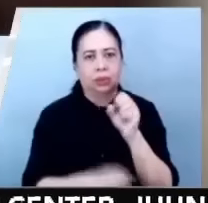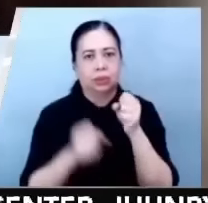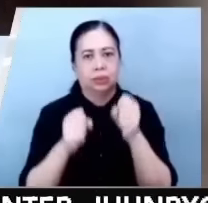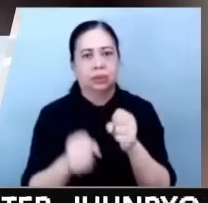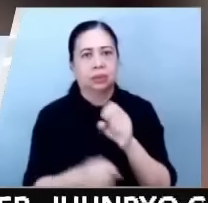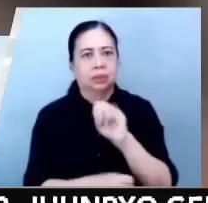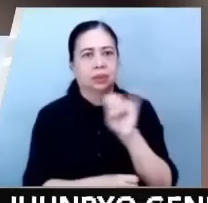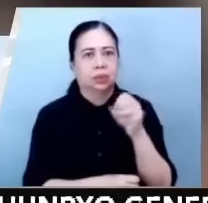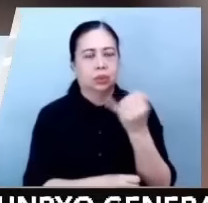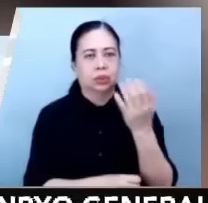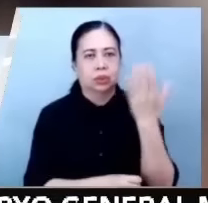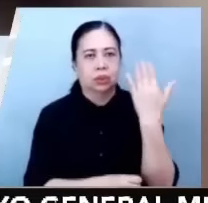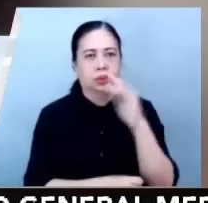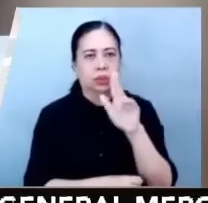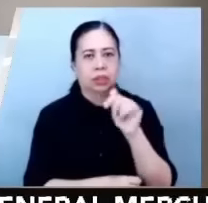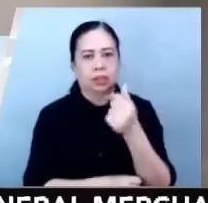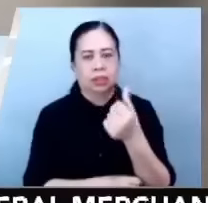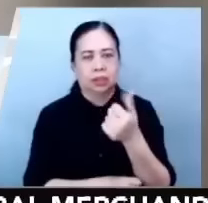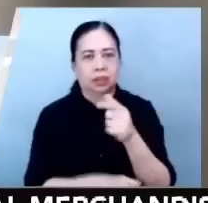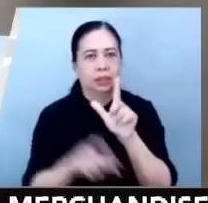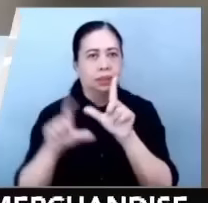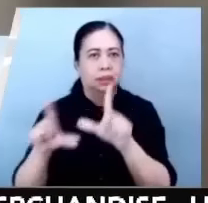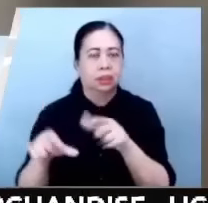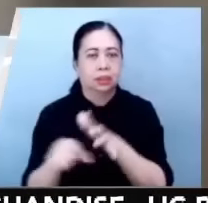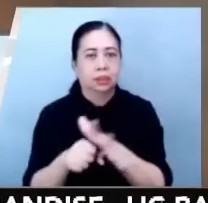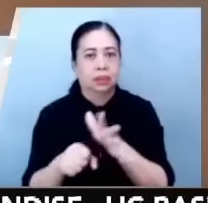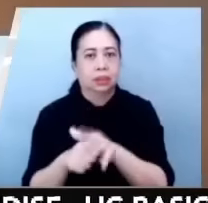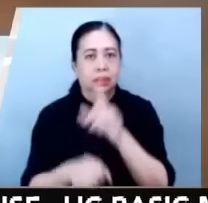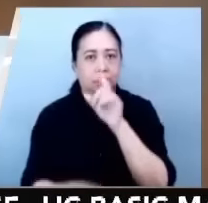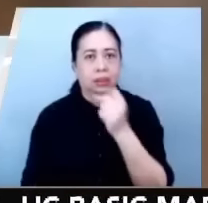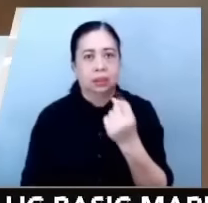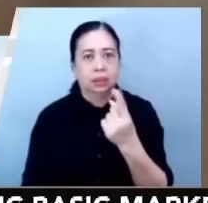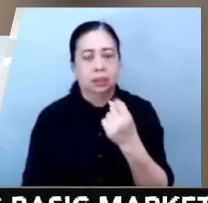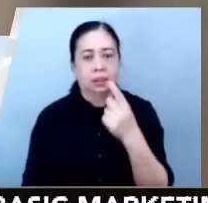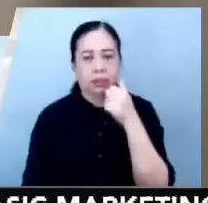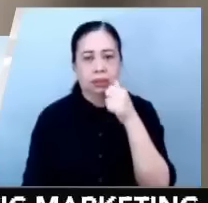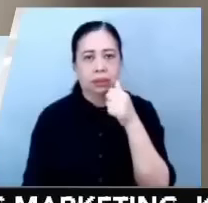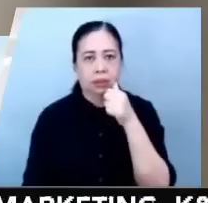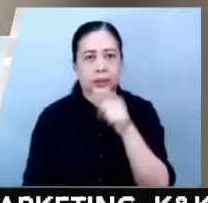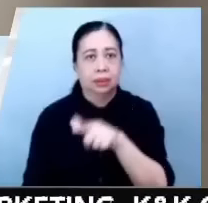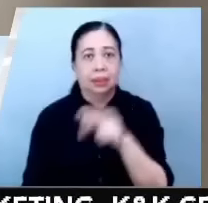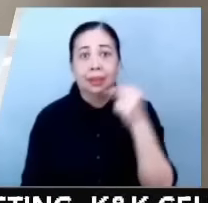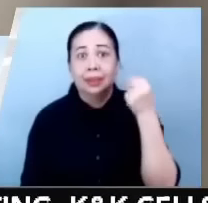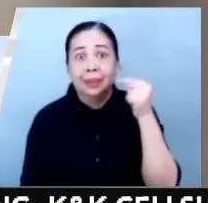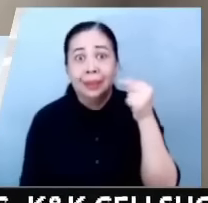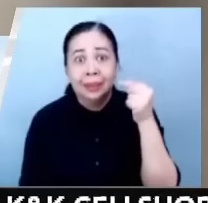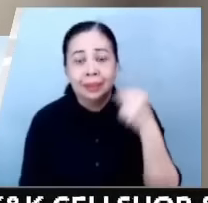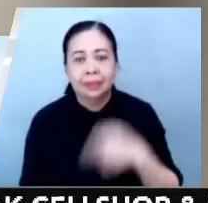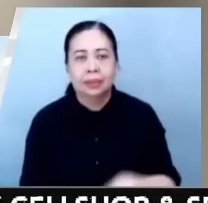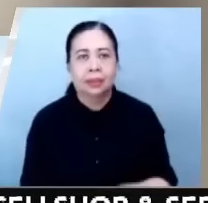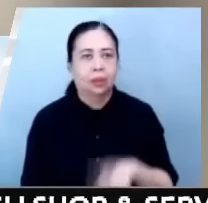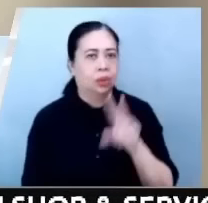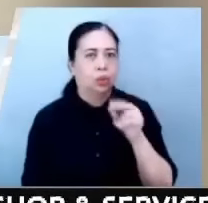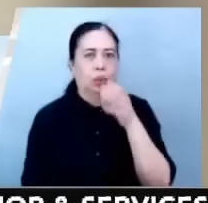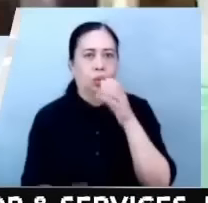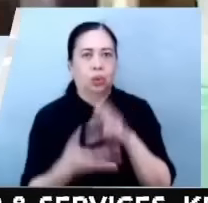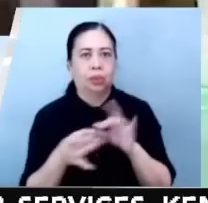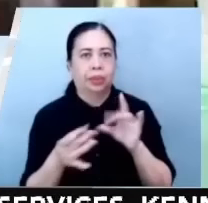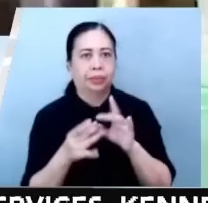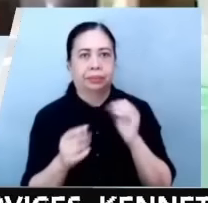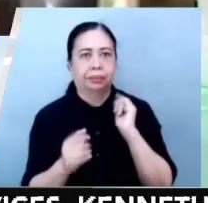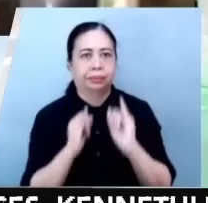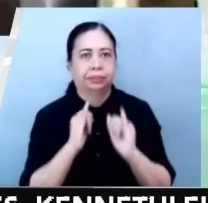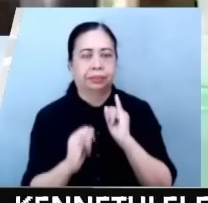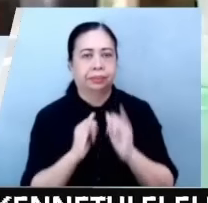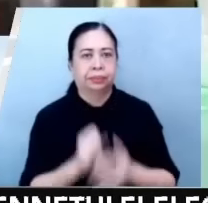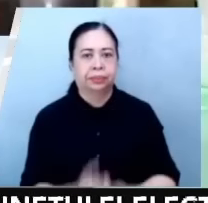Suspek siya sa panggagahasa umano sa 11-anyos na dalagita na kanyang pamangkin. No comment siya sa paratang. Ito, pamangkin